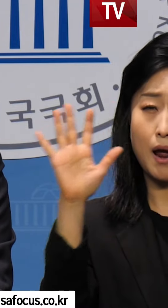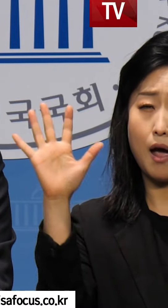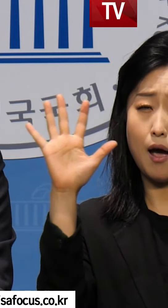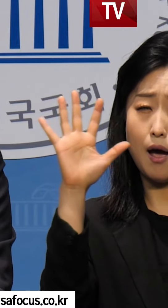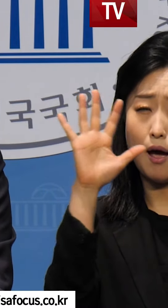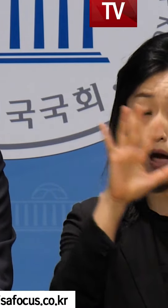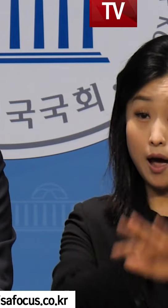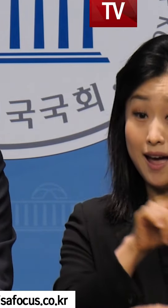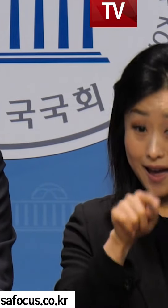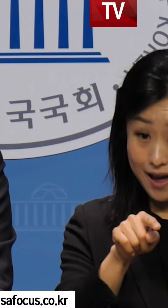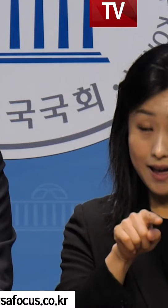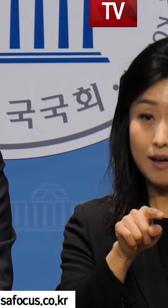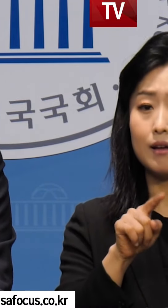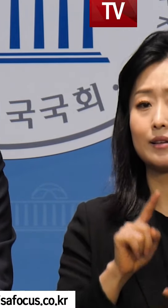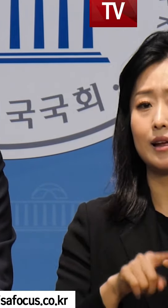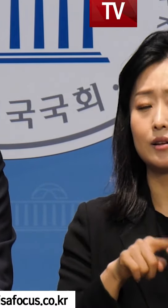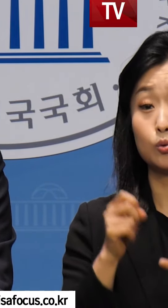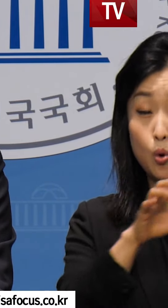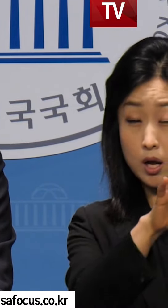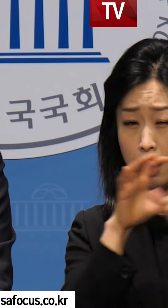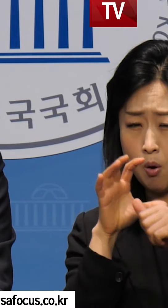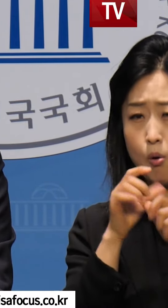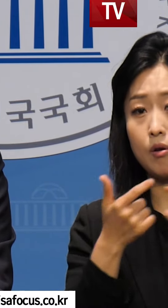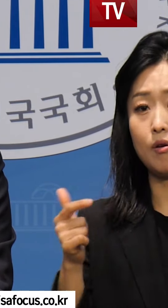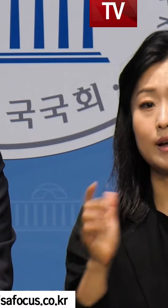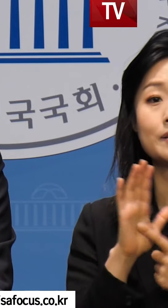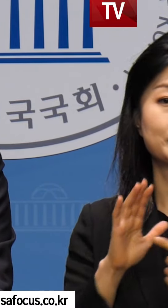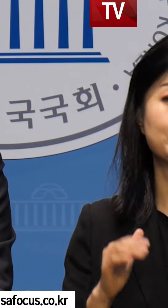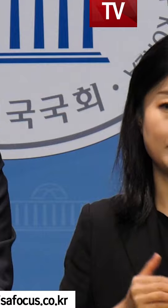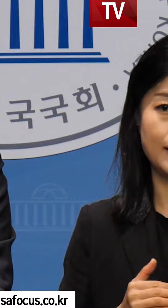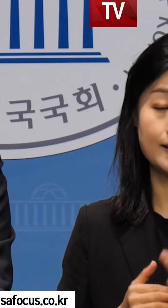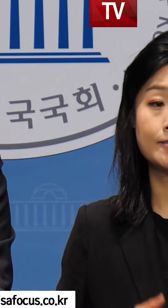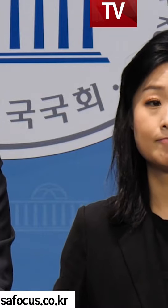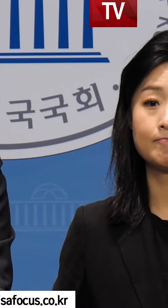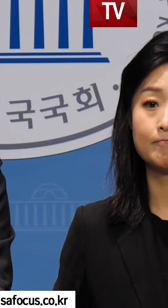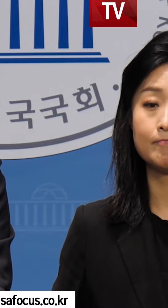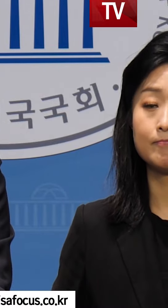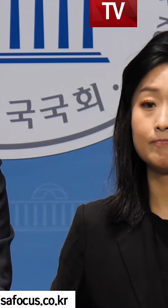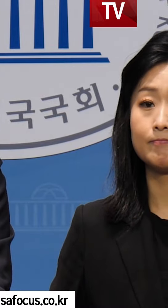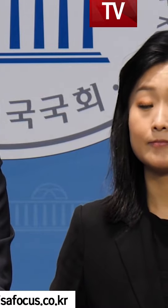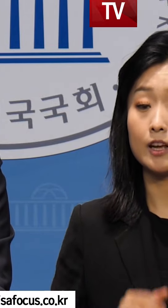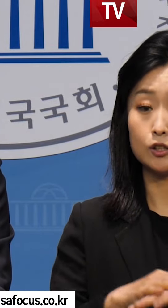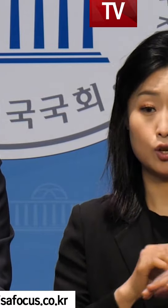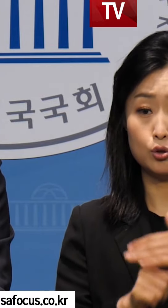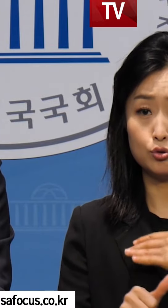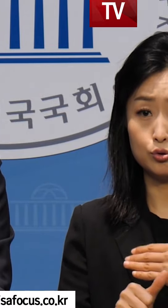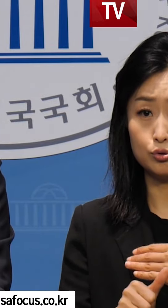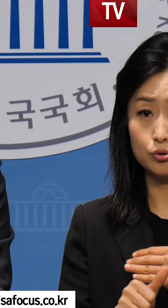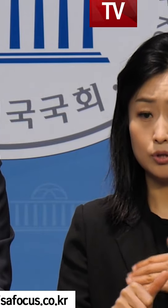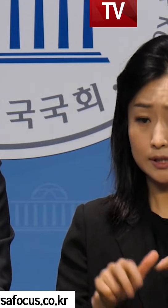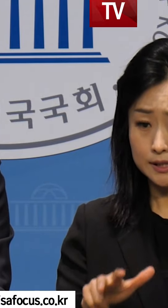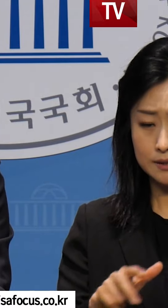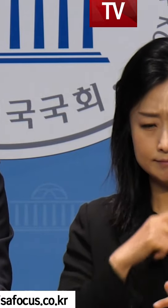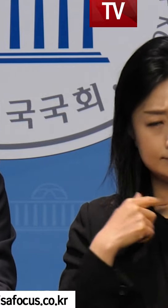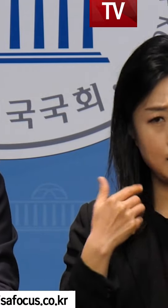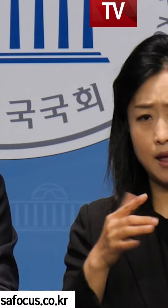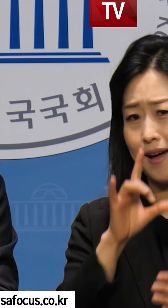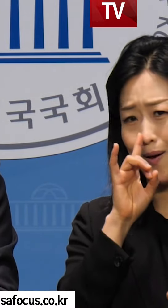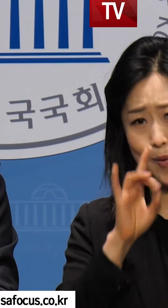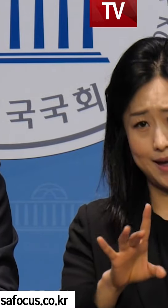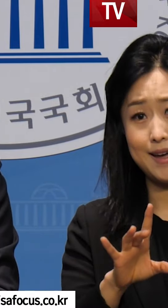어떻게 볼모로 삼았는지 명확히 보여주었습니다. 더 이상 선수들이 불합리한 구조의